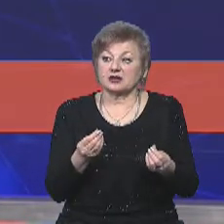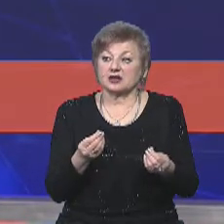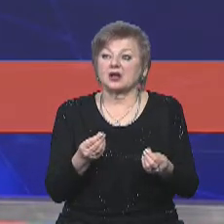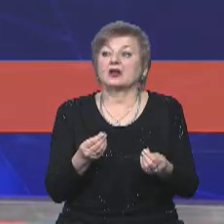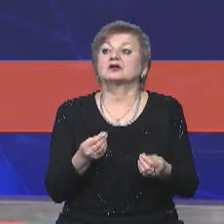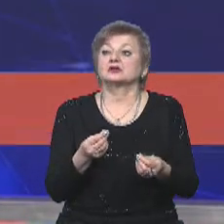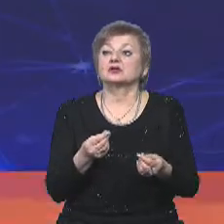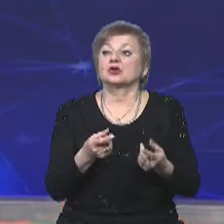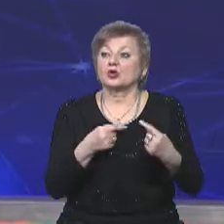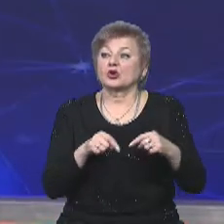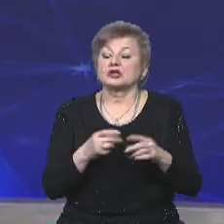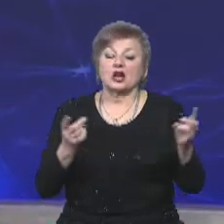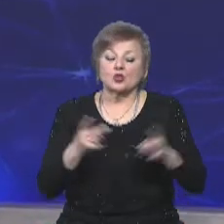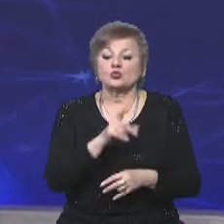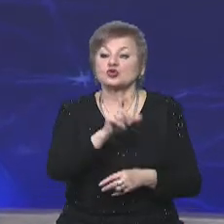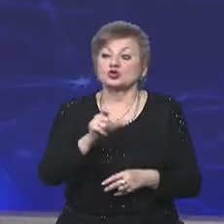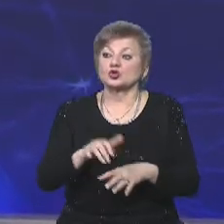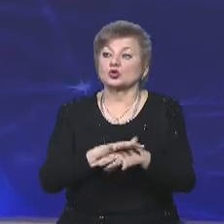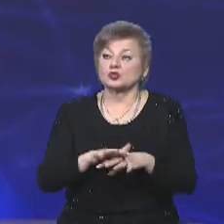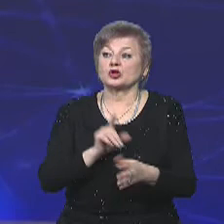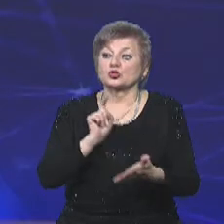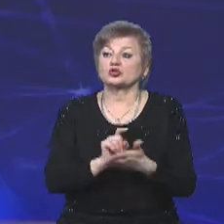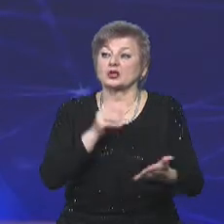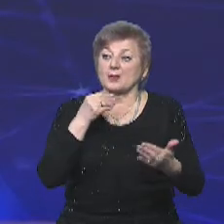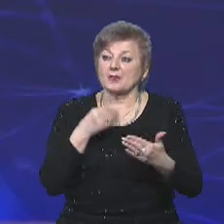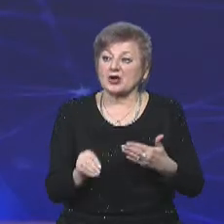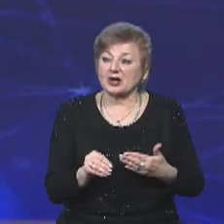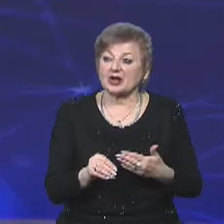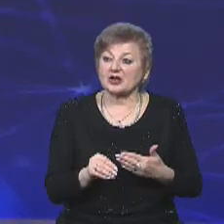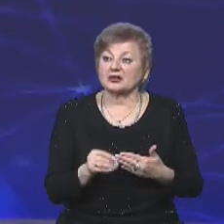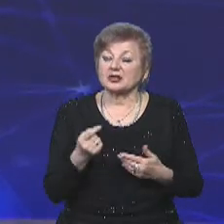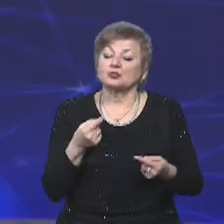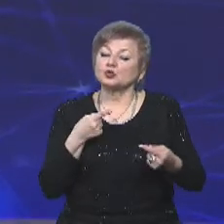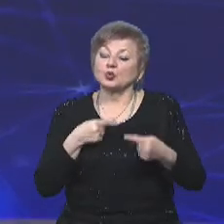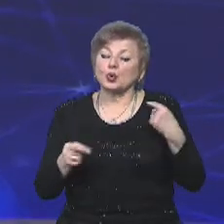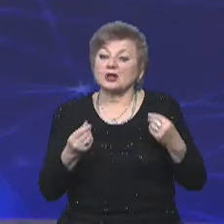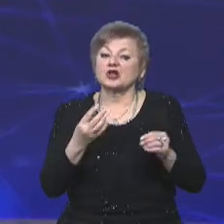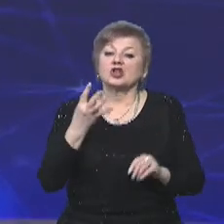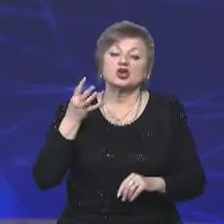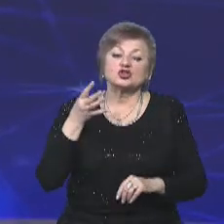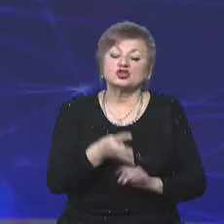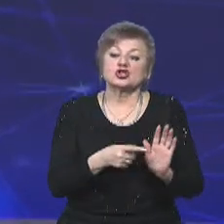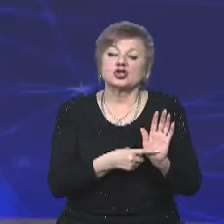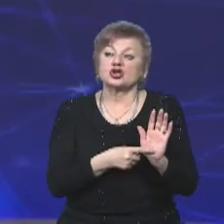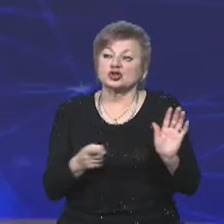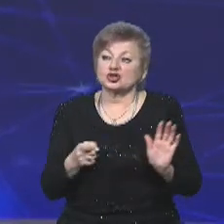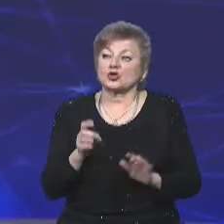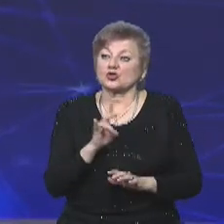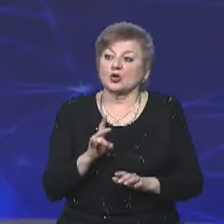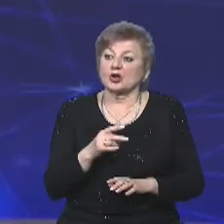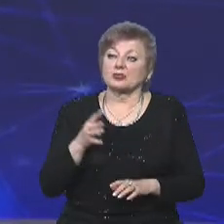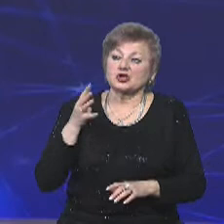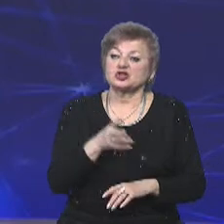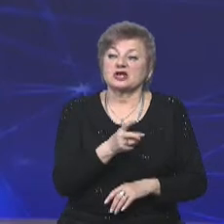теплопроизводящие организации для нужд населения должны приобретать газ. Там чуть-чуть другая цена, она 4600 на ноябрь и 4200